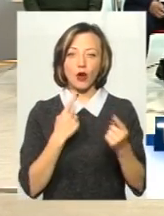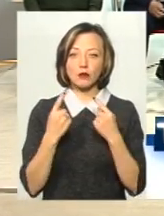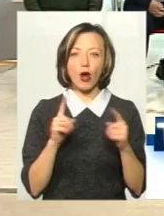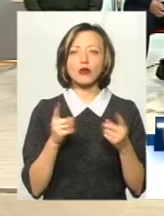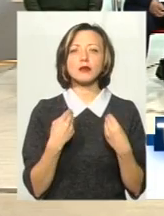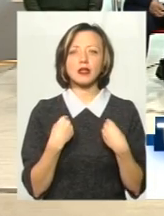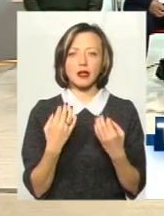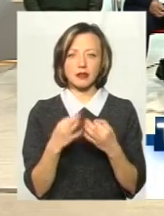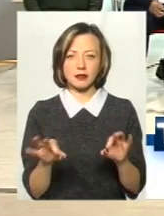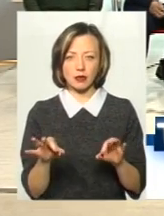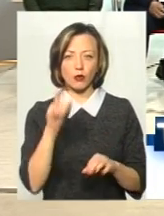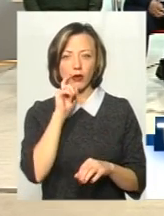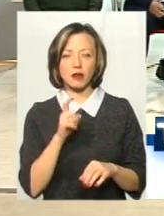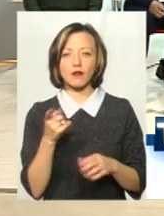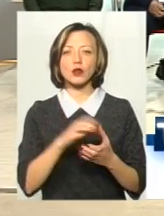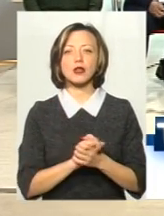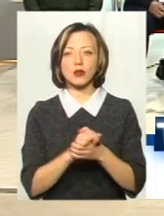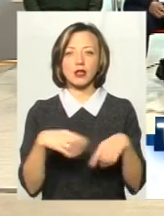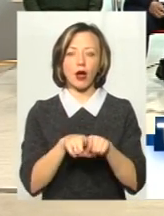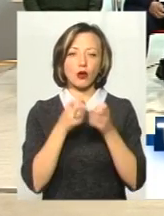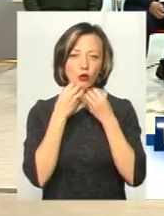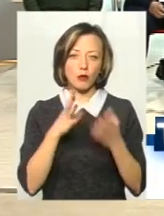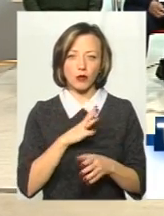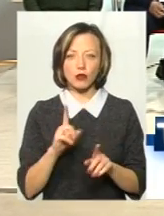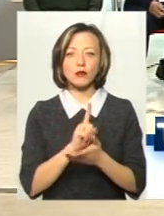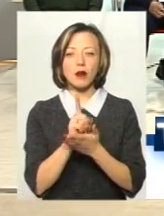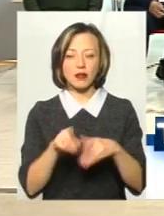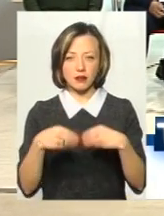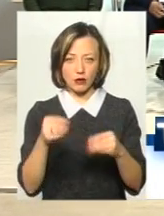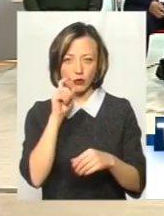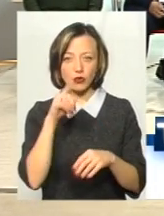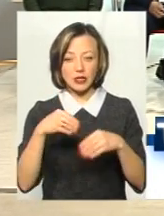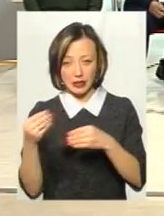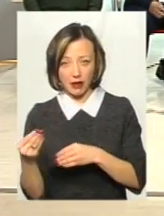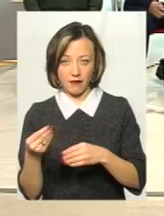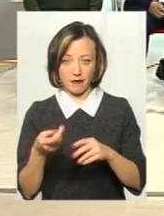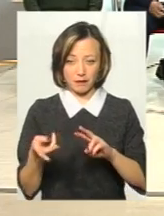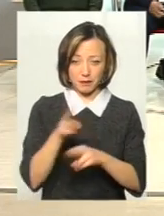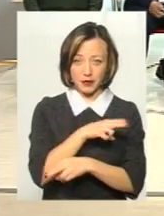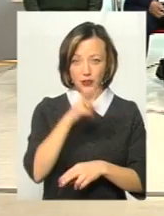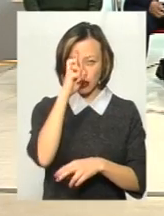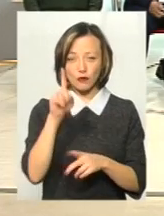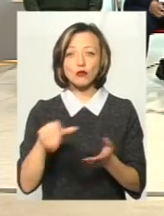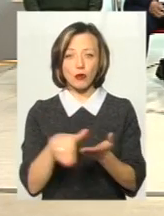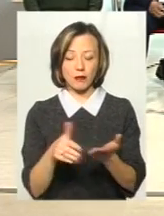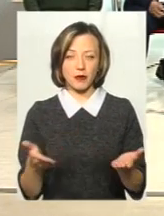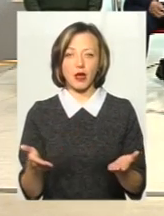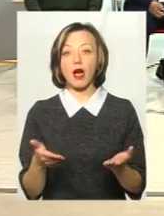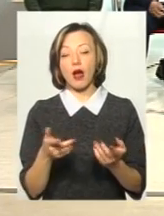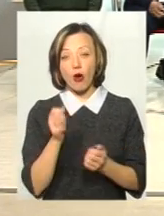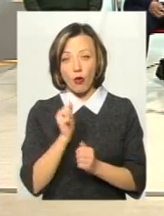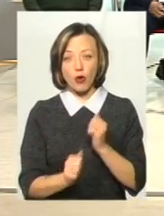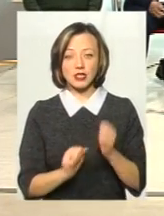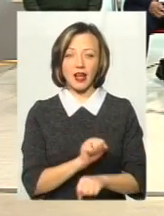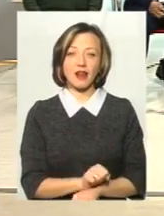А що мені дала ваша Україна? От за Союзу так добре було. А що тобі мала дати Україна? А що ти дав Україні? Тобто кожна революція